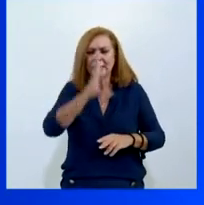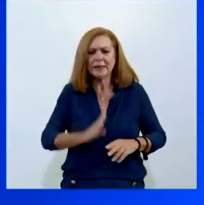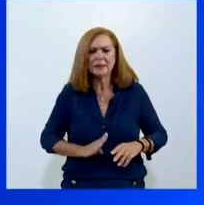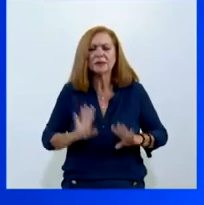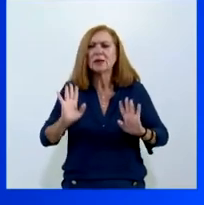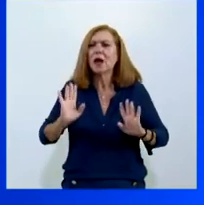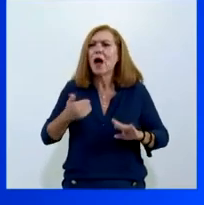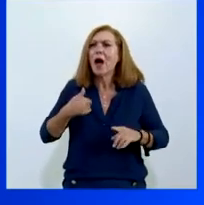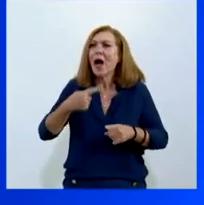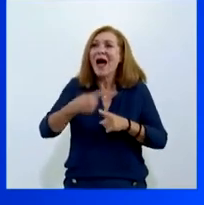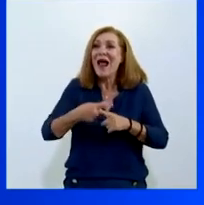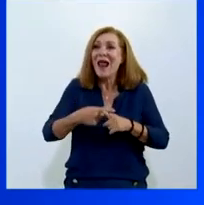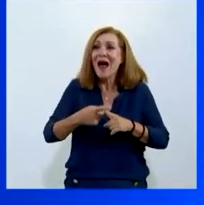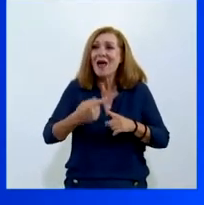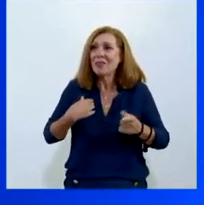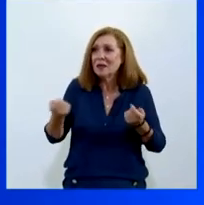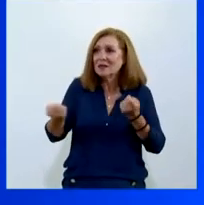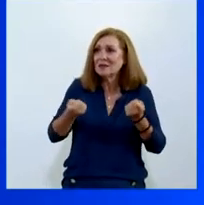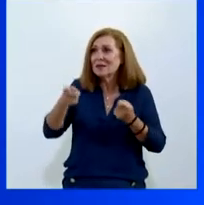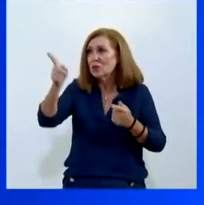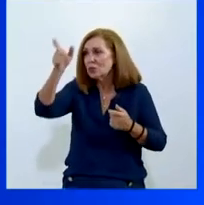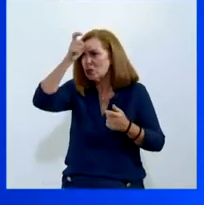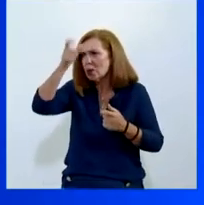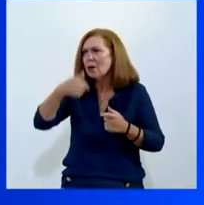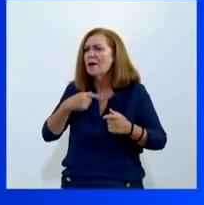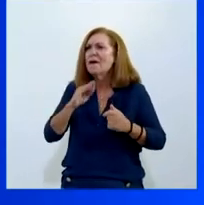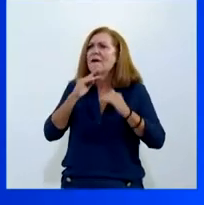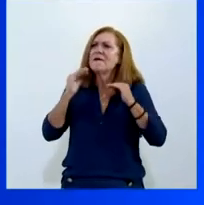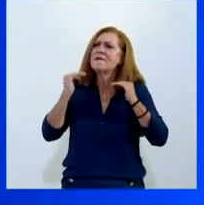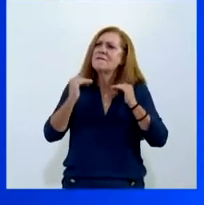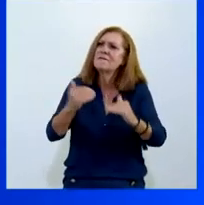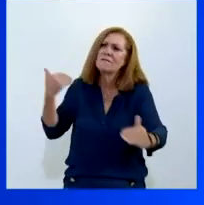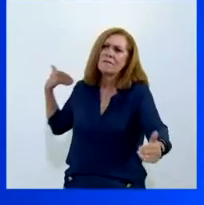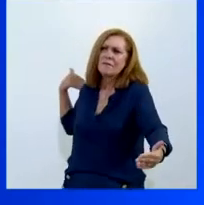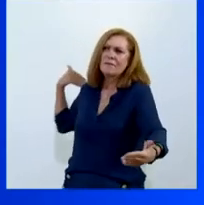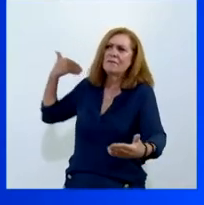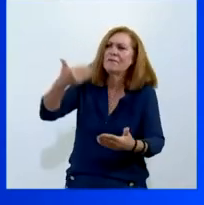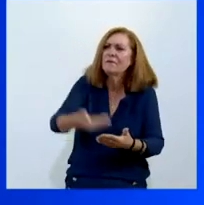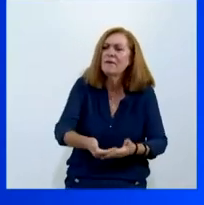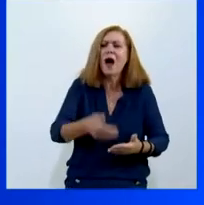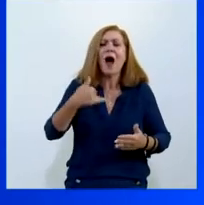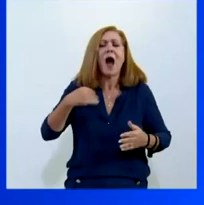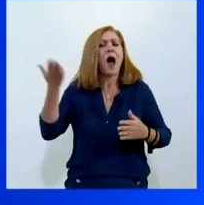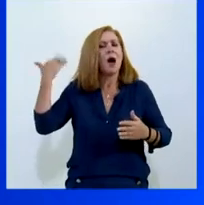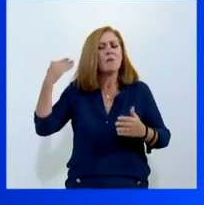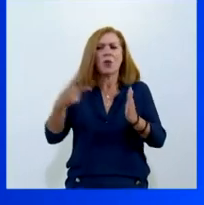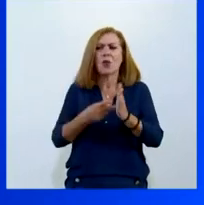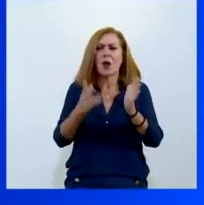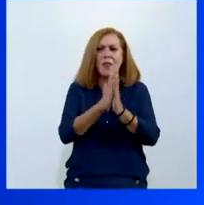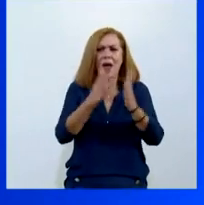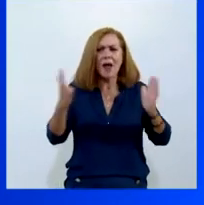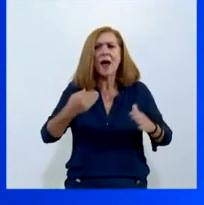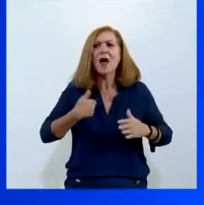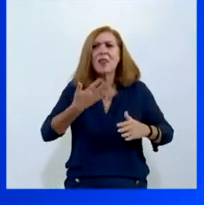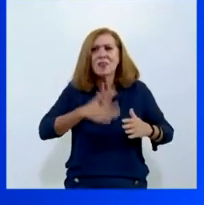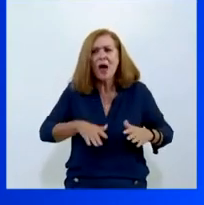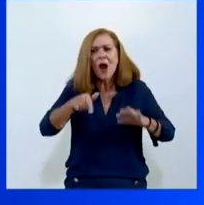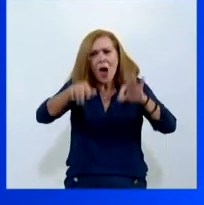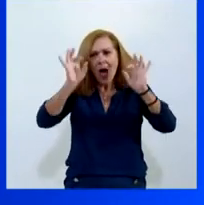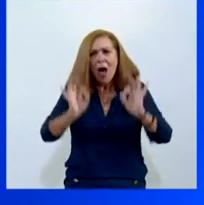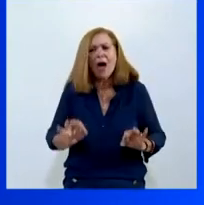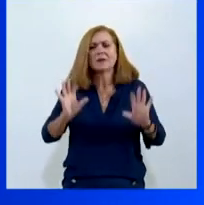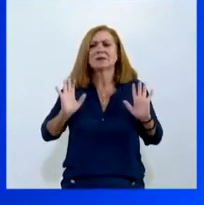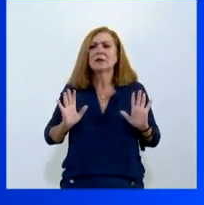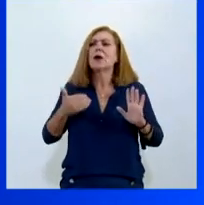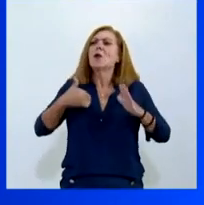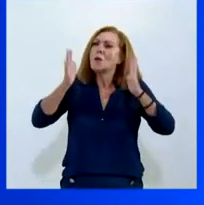τη στρατηγική της απέναντι στην Τουρκία. Αυτή ήταν η βούλησή μου και η επιθυμία μου από το 2019. Να μπορούμε να συνομιλούμε με